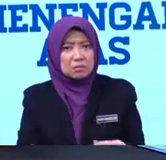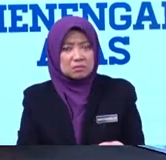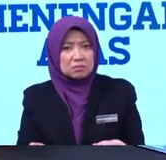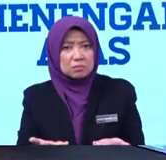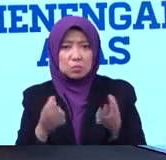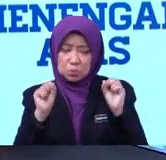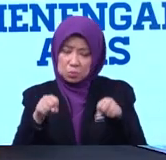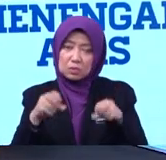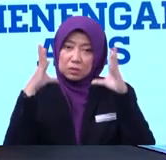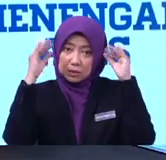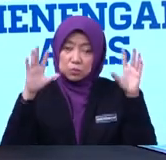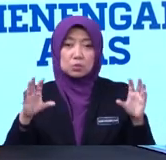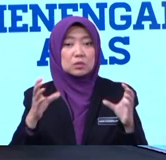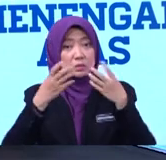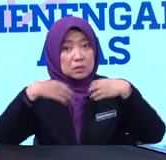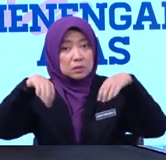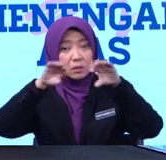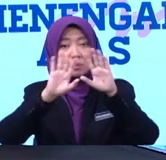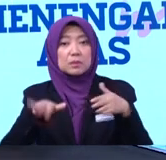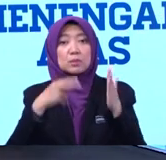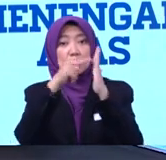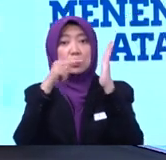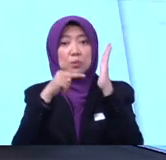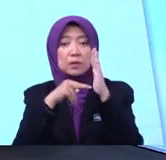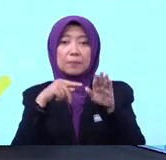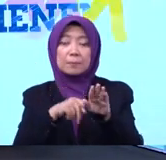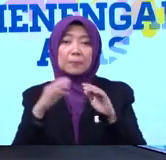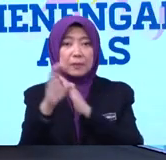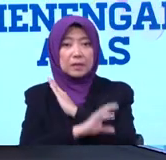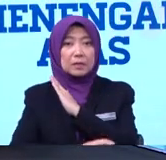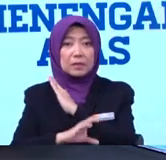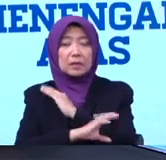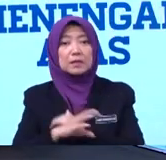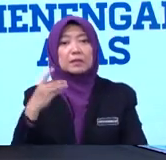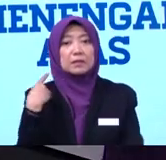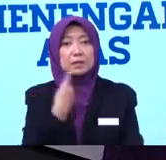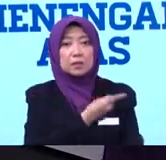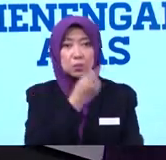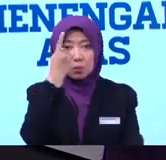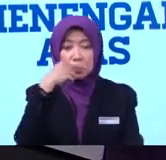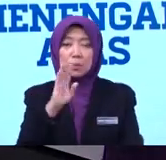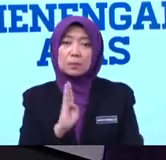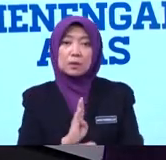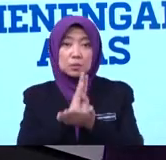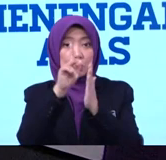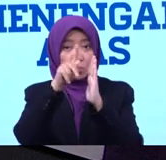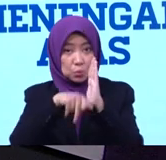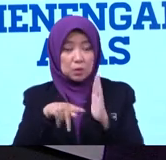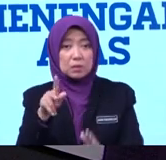kalian Bagaimana keadaan undang-undang negara kita ini yang yang membantu untuk mengurangi pencemaran